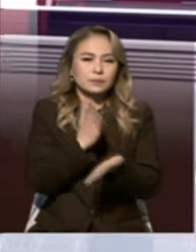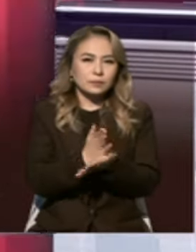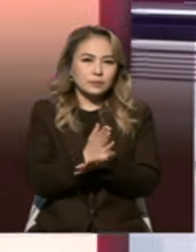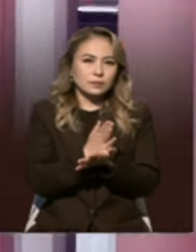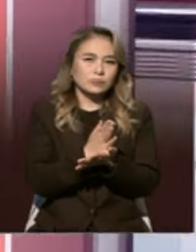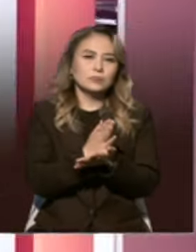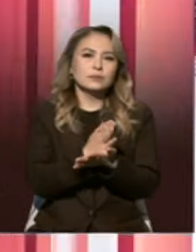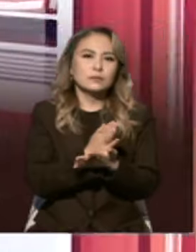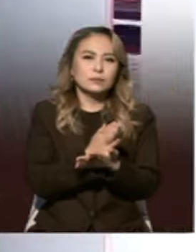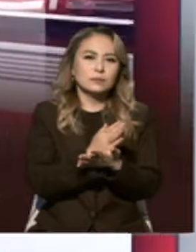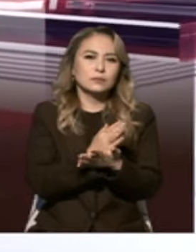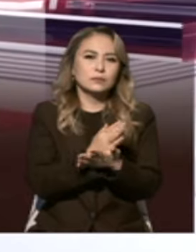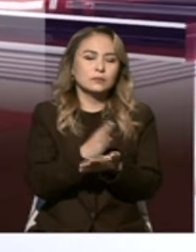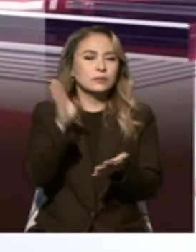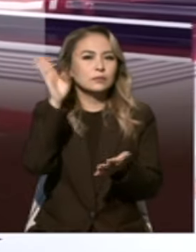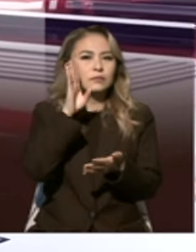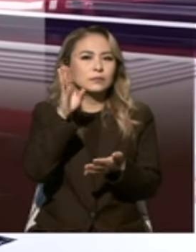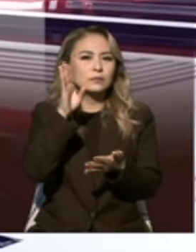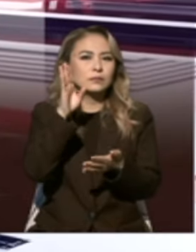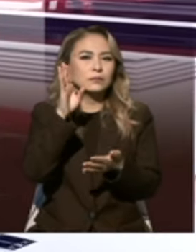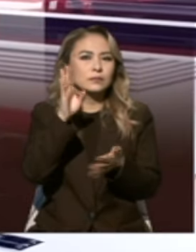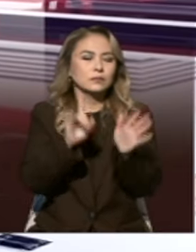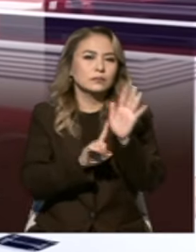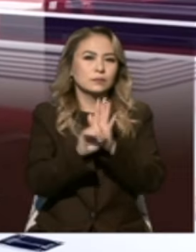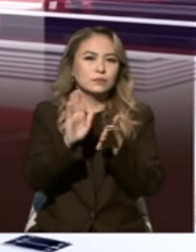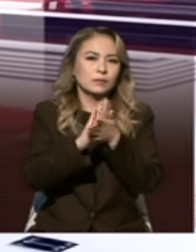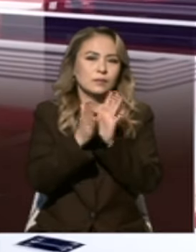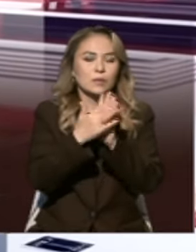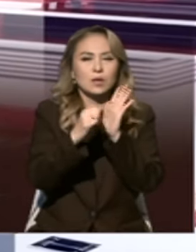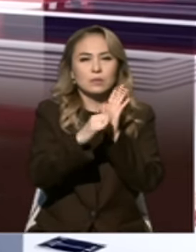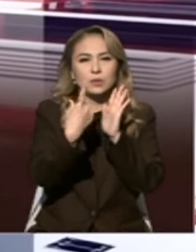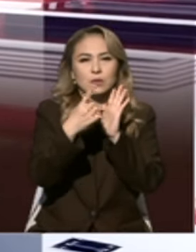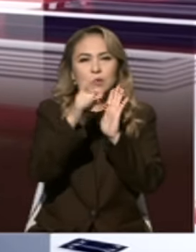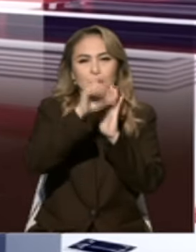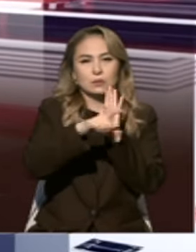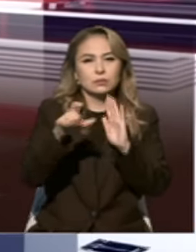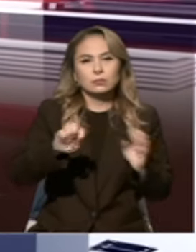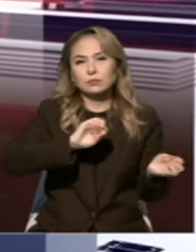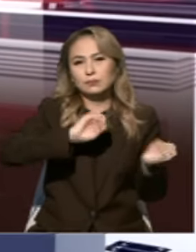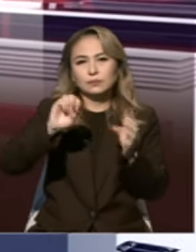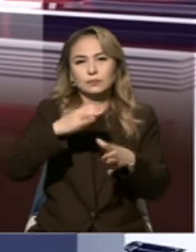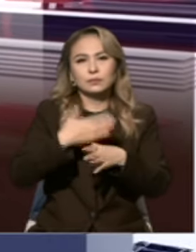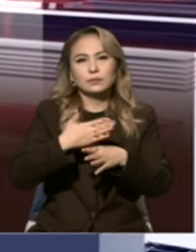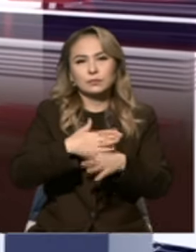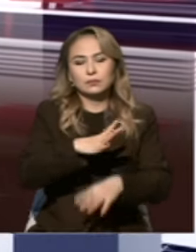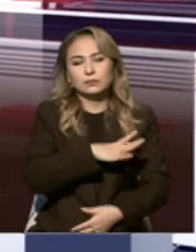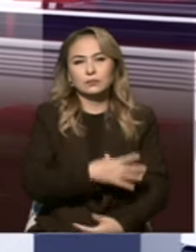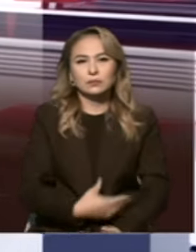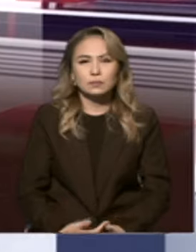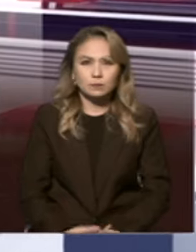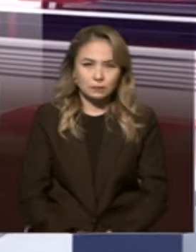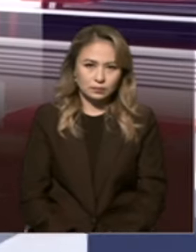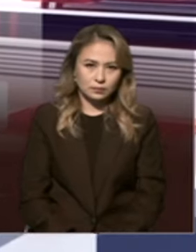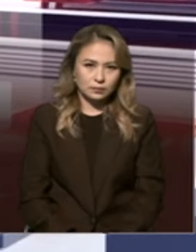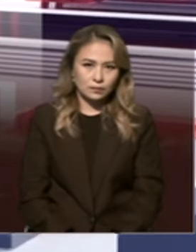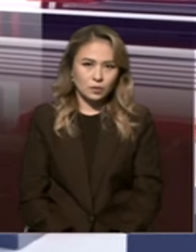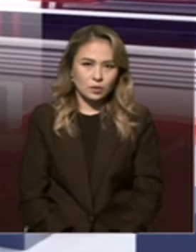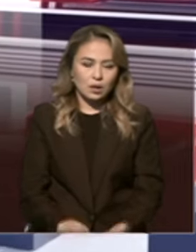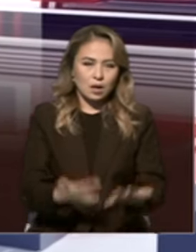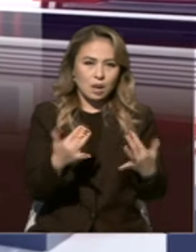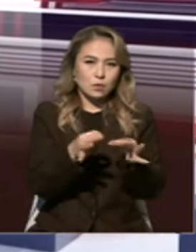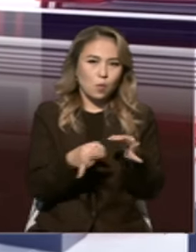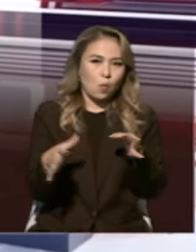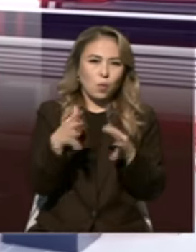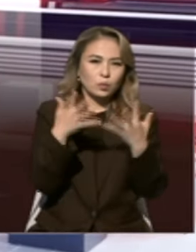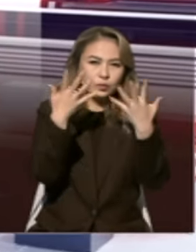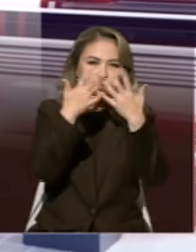серіктестікте су кірген болатын, сол кезде 61 адамды мәжбүрлеп үй көшіруге тура келді. Қазір енді облыс бойынша